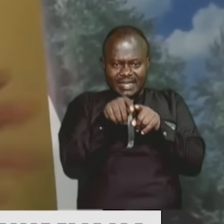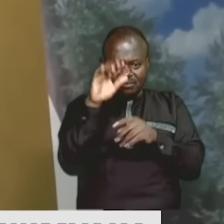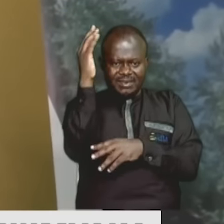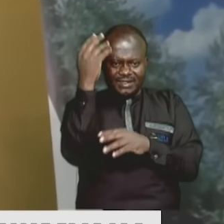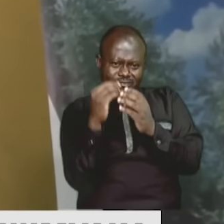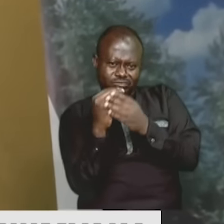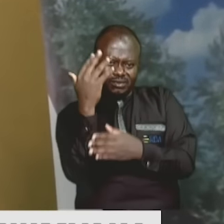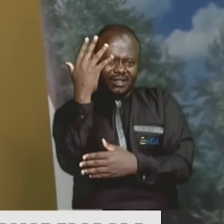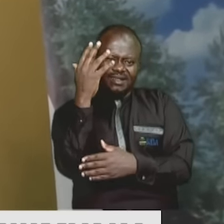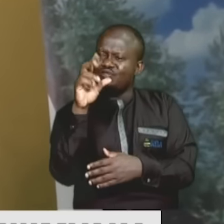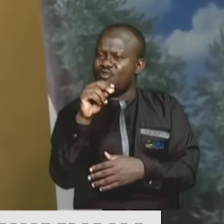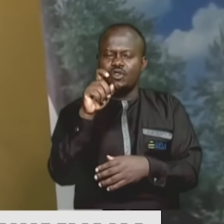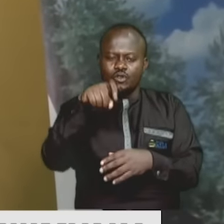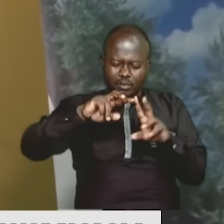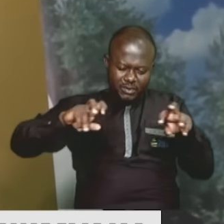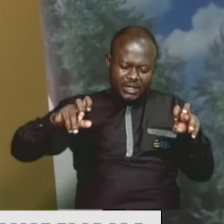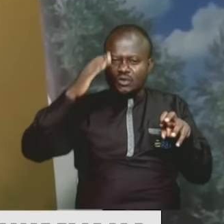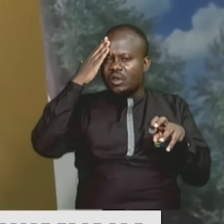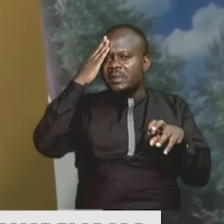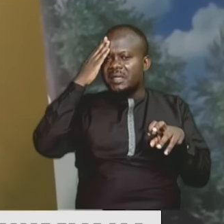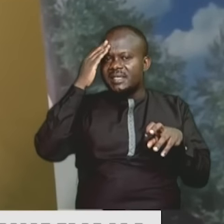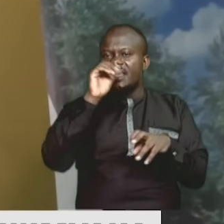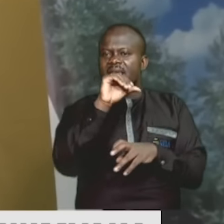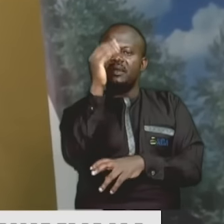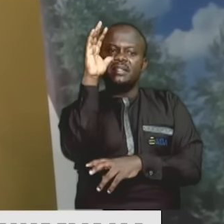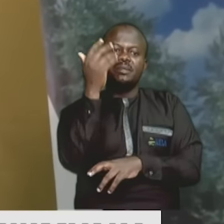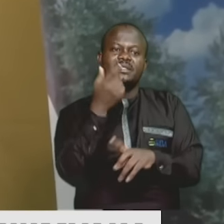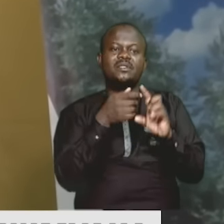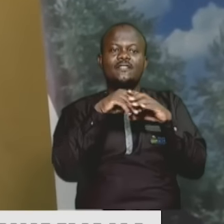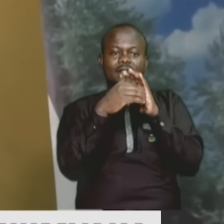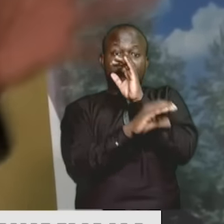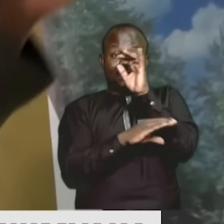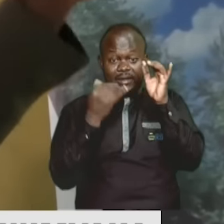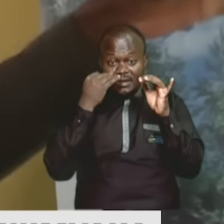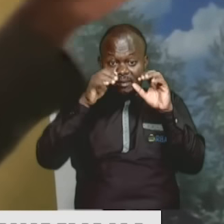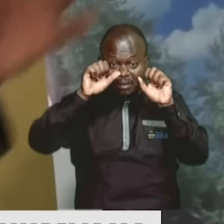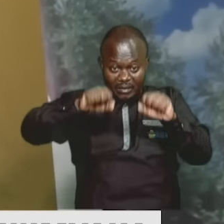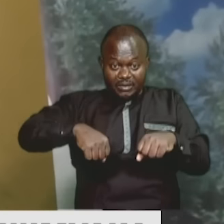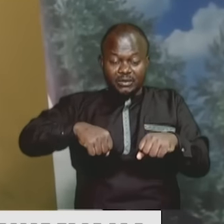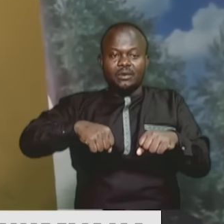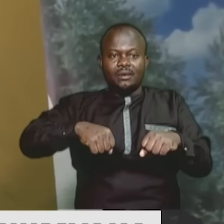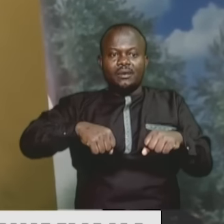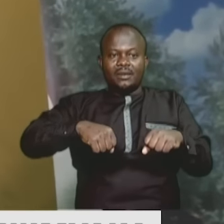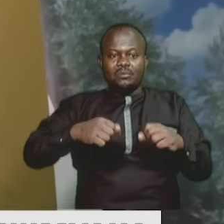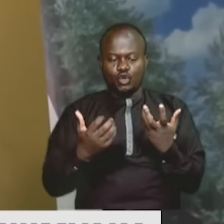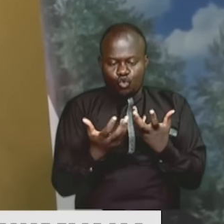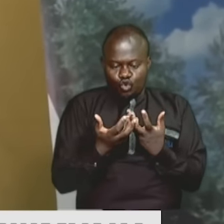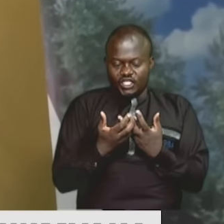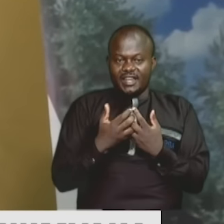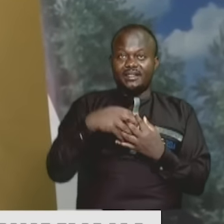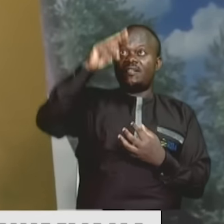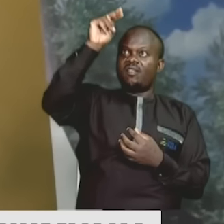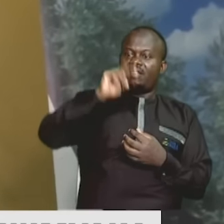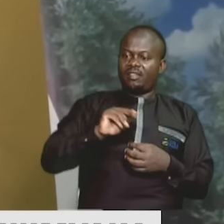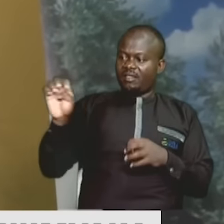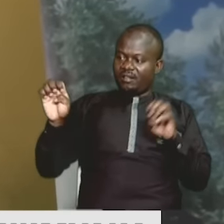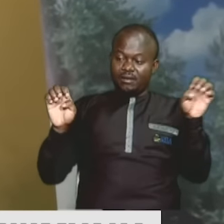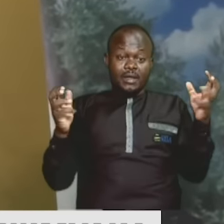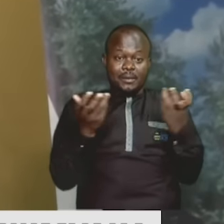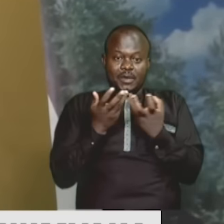hakabayeho ubushakashatsi bureba ngo ese nta bindi biti byaturuka hanze niba bishoboka biri suitable kuri ecology yacu bityo tukagira ibiti